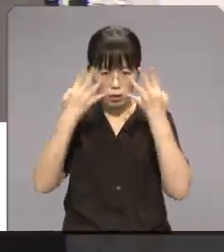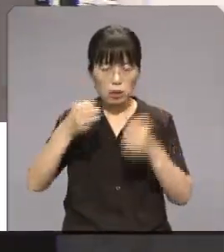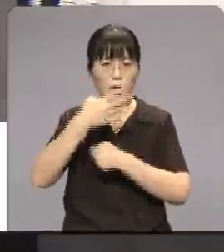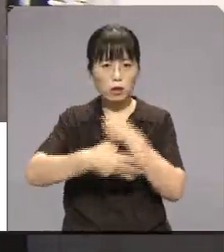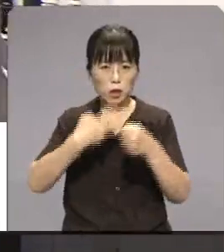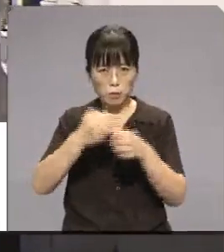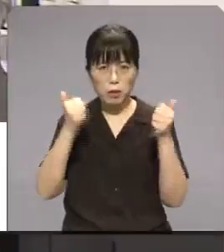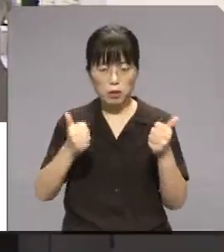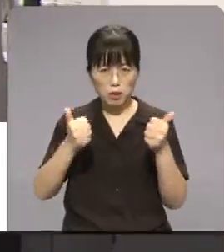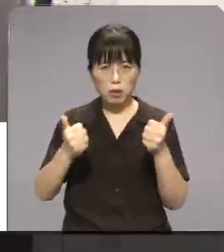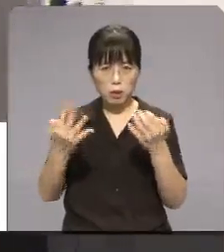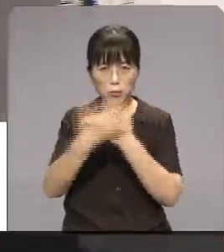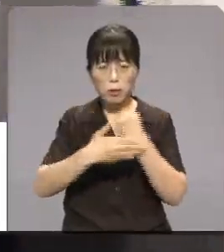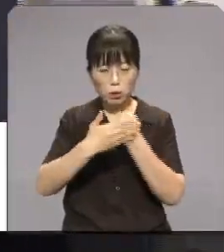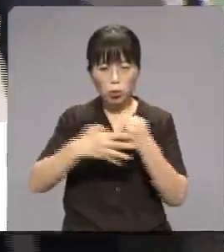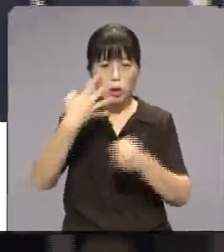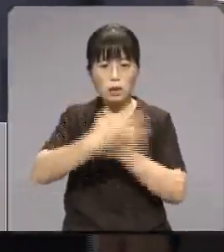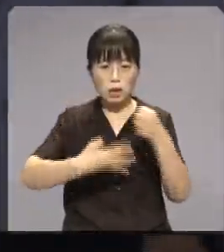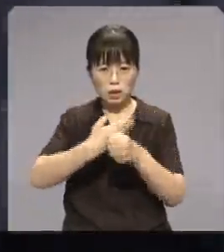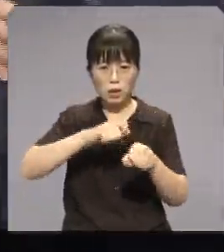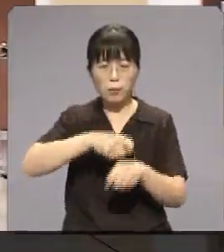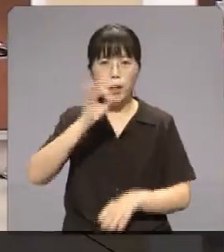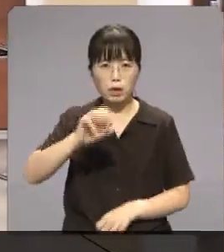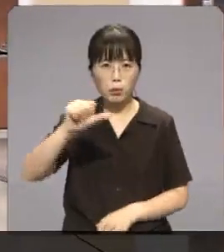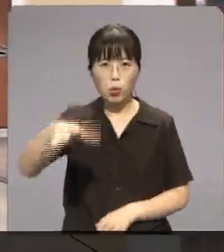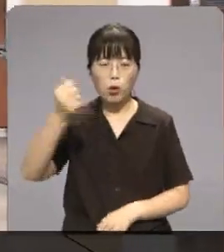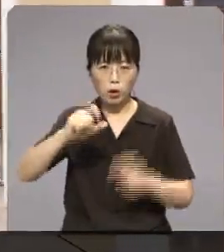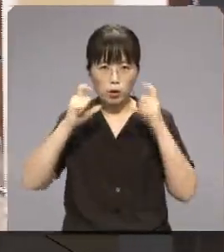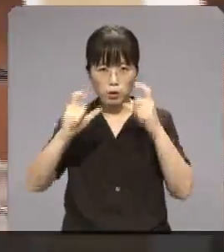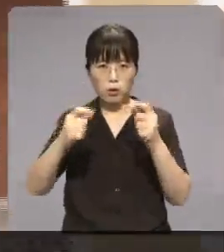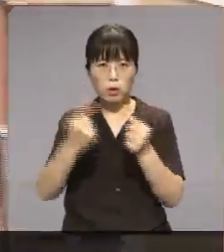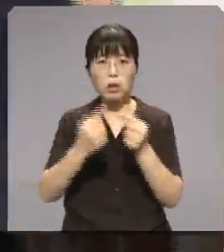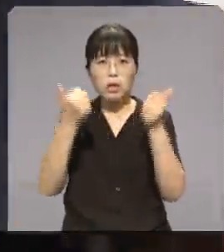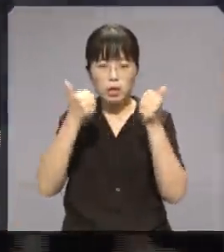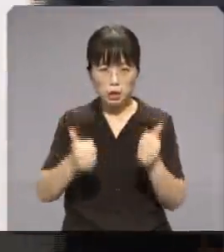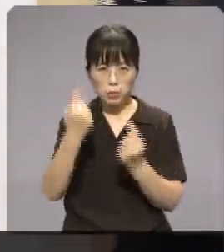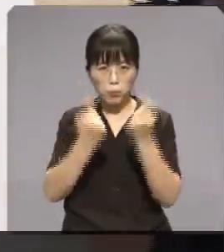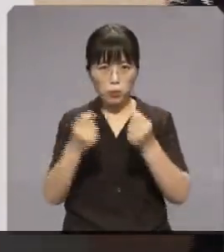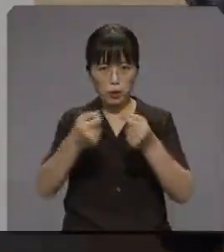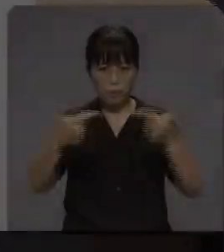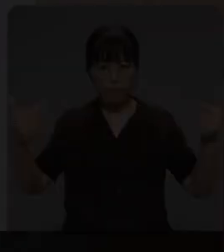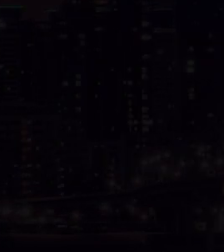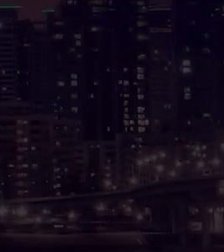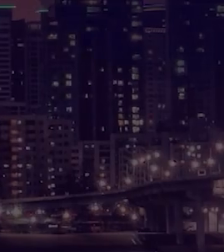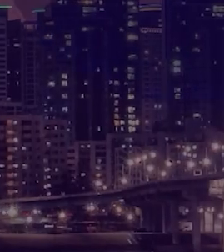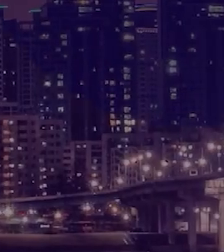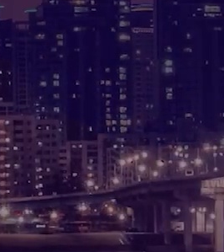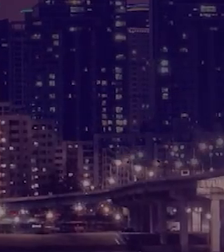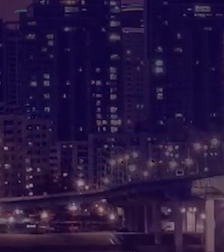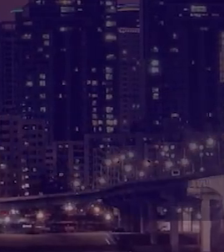3년에 집행위에 4년과 벌금 5억원을 선고해 신보다 형량이 늘었습니다